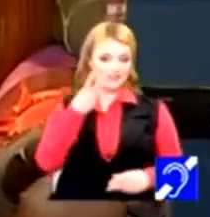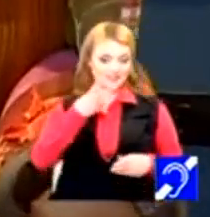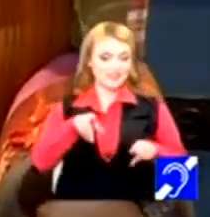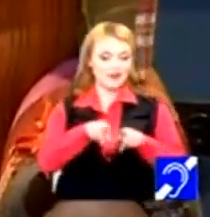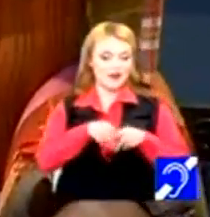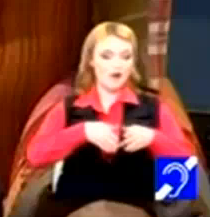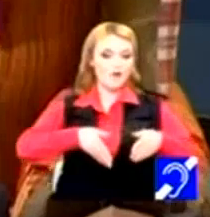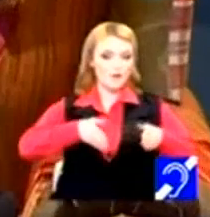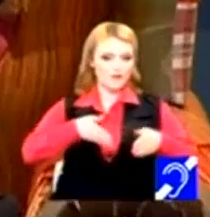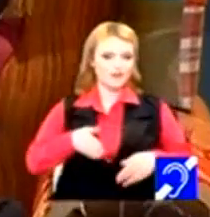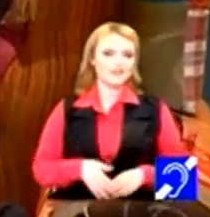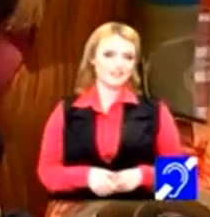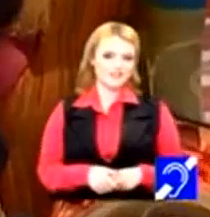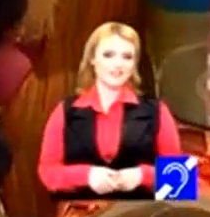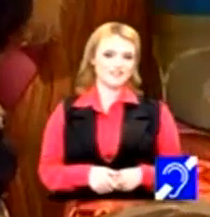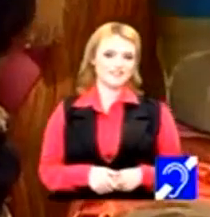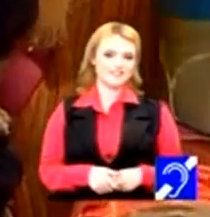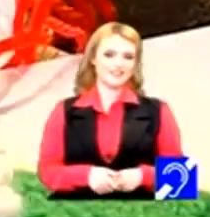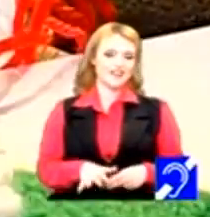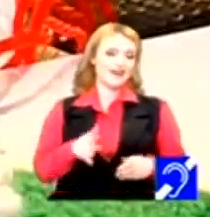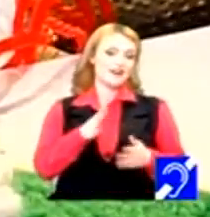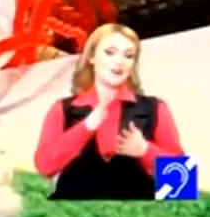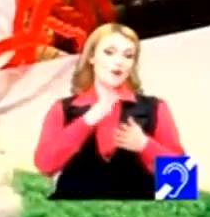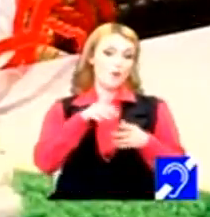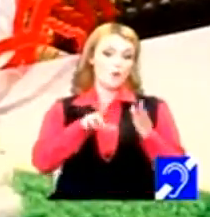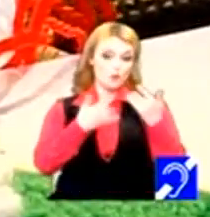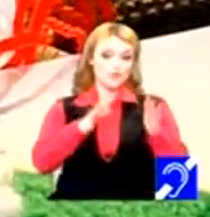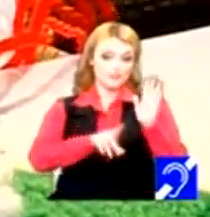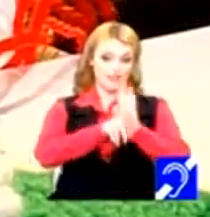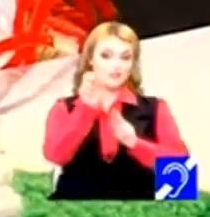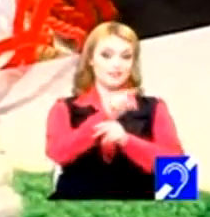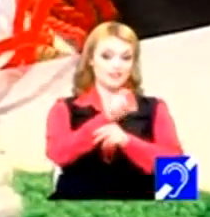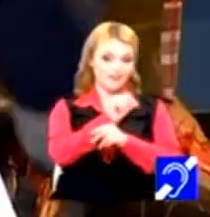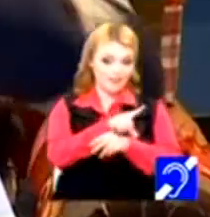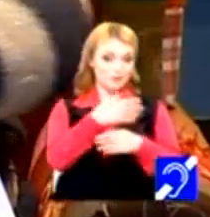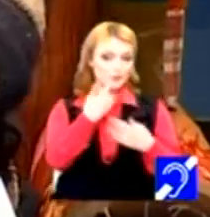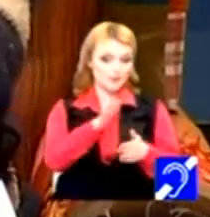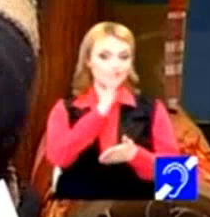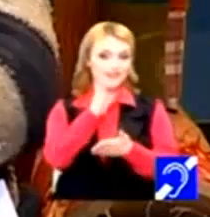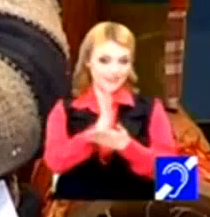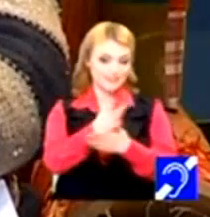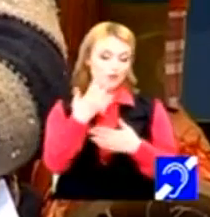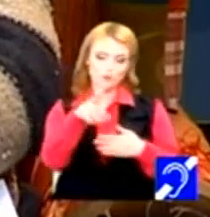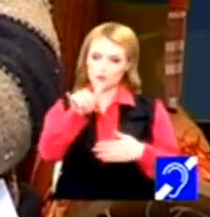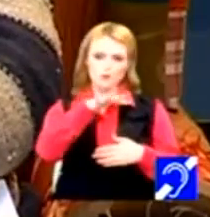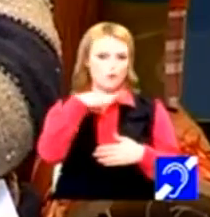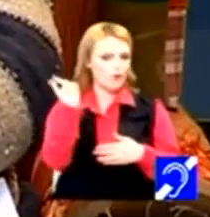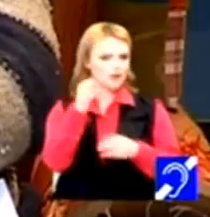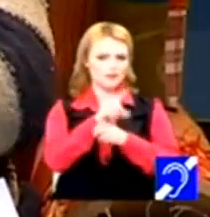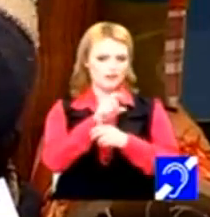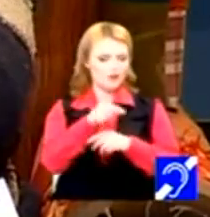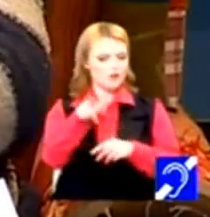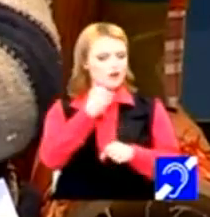covorașul cu pincile noastre. Cererile de mărțișoare au crescut, așa că are mult de lucru. Chiar și pălărioarele, le-am dat